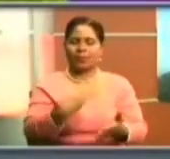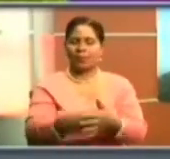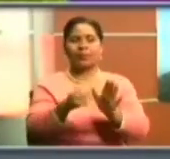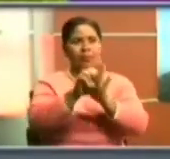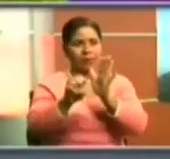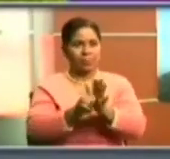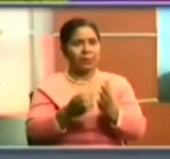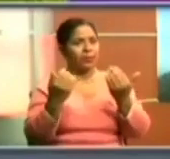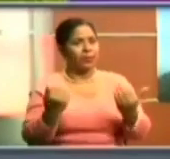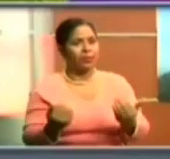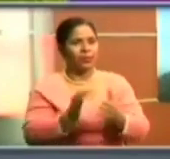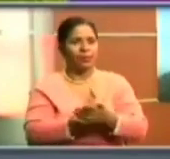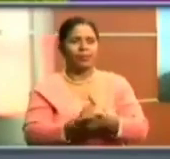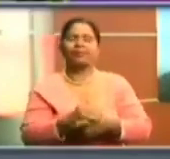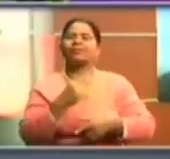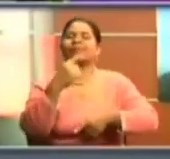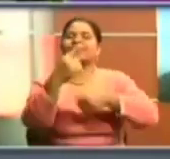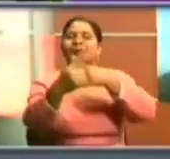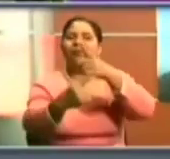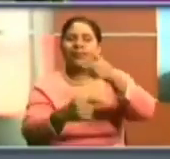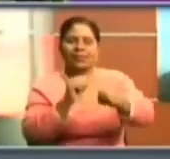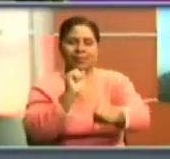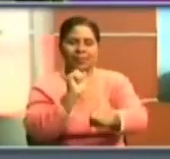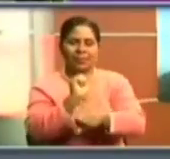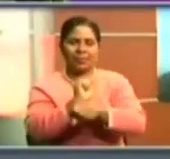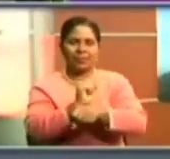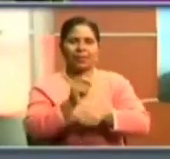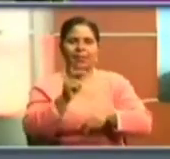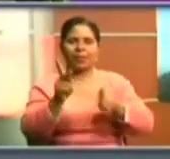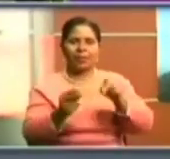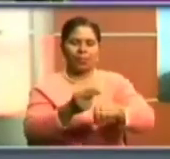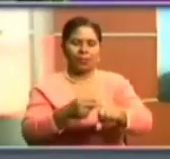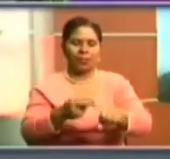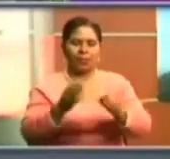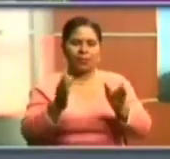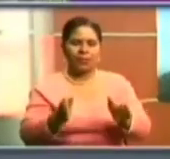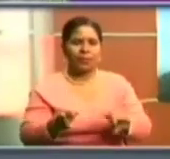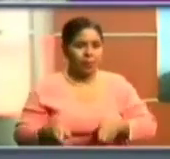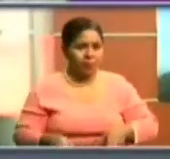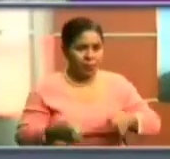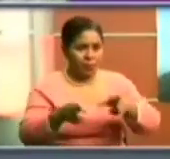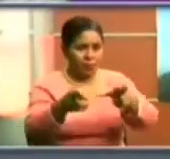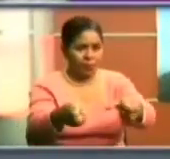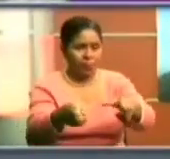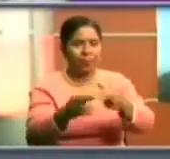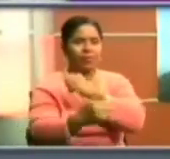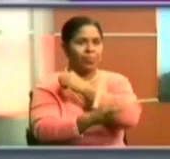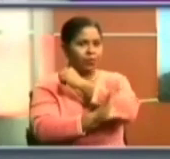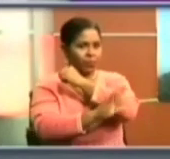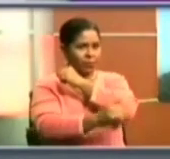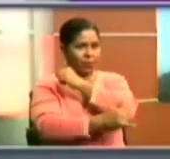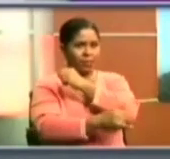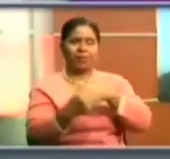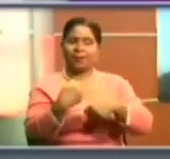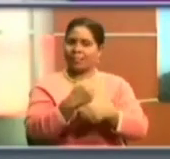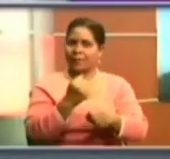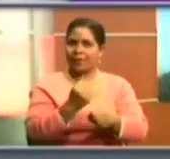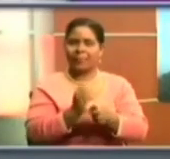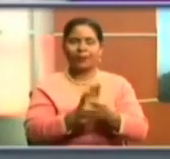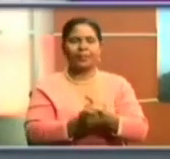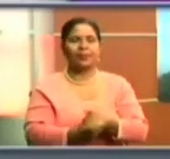je dis qu'il peut aller pour faire travail. Peuple haïtien. Même gens route, quand il n'y a fait.